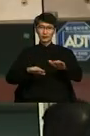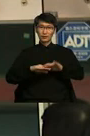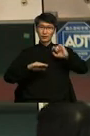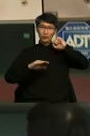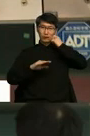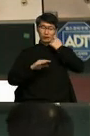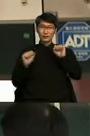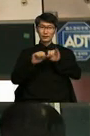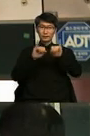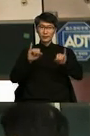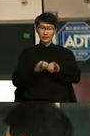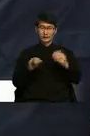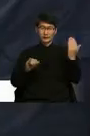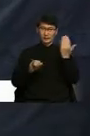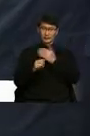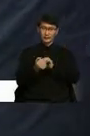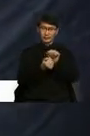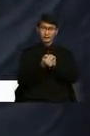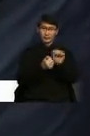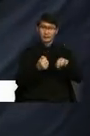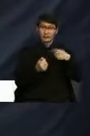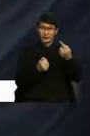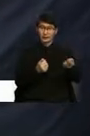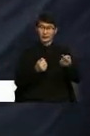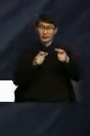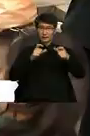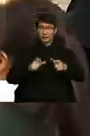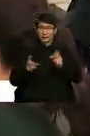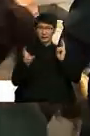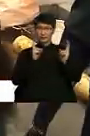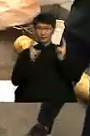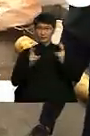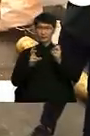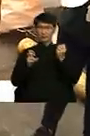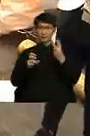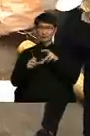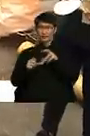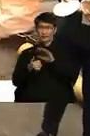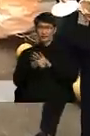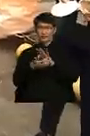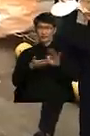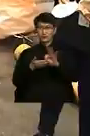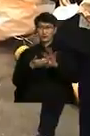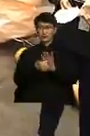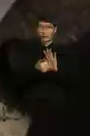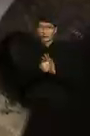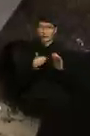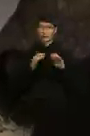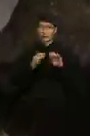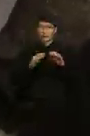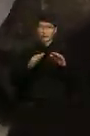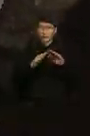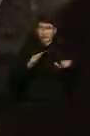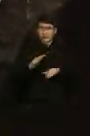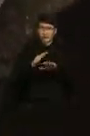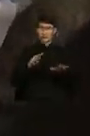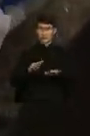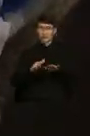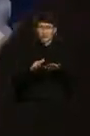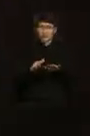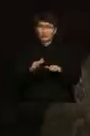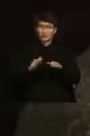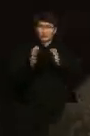곤란한 아이스팩을 깨끗하게 세척한 다음 관내 업체가 재사용하도록 지원하거나 가정에서 배출량을